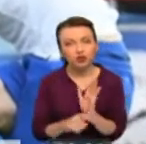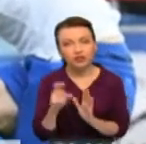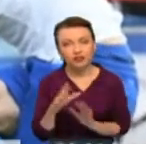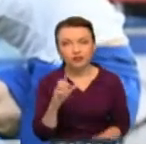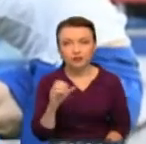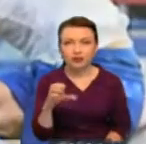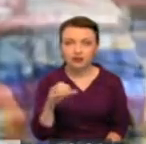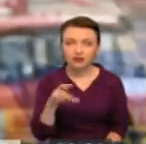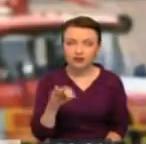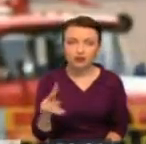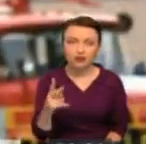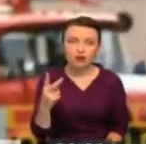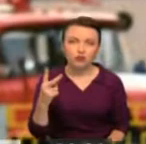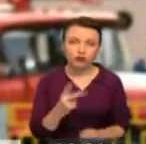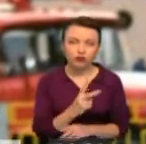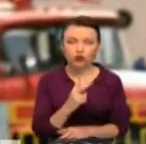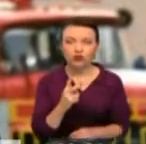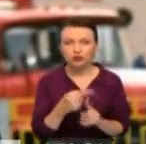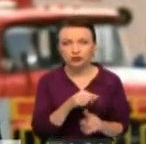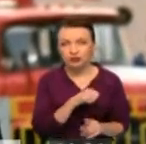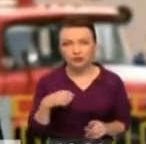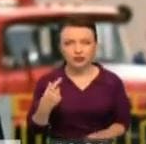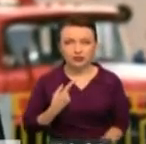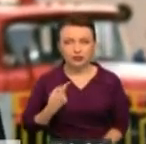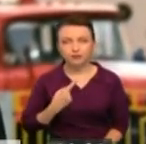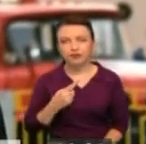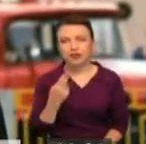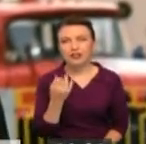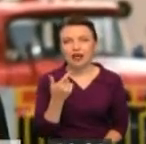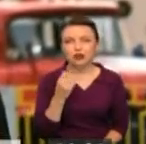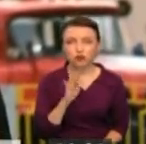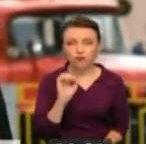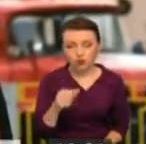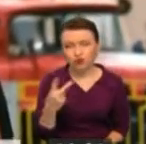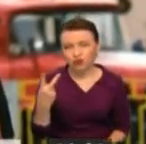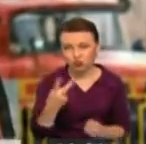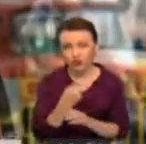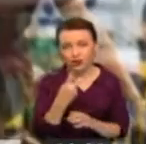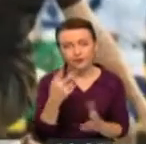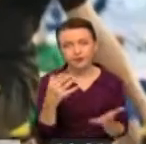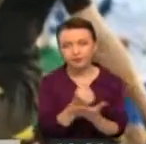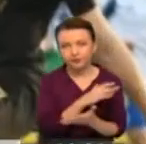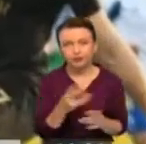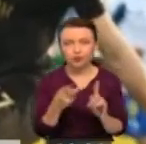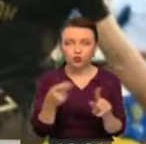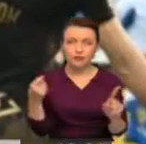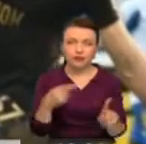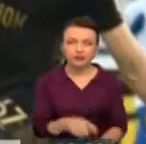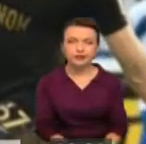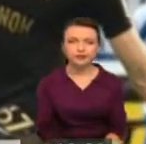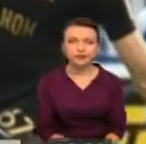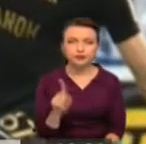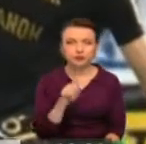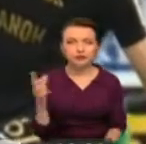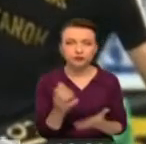Бєсєдін подвоїв рахунок, реалізувавши вихід сам на сам. Міг Циганков оформити дубль, але не реалізував друге пенальті. Те, що